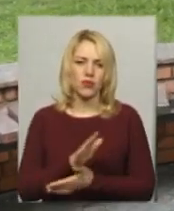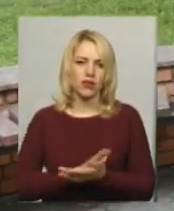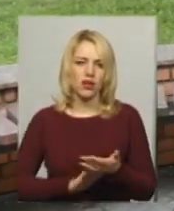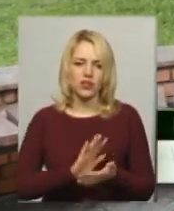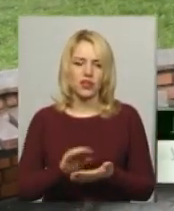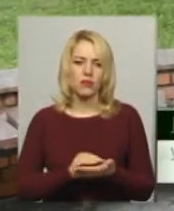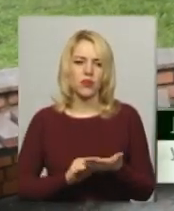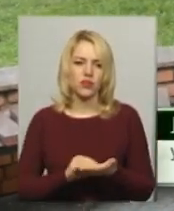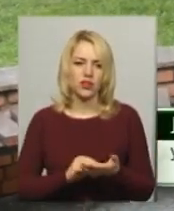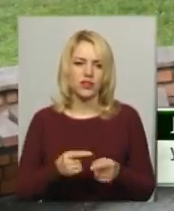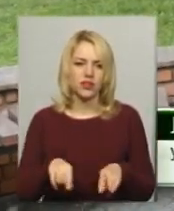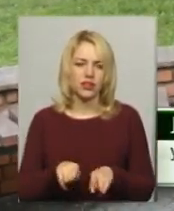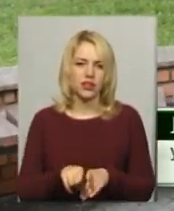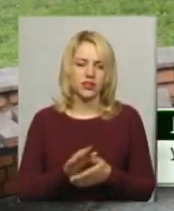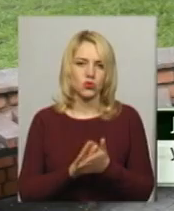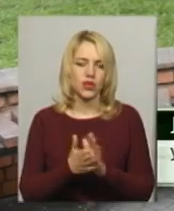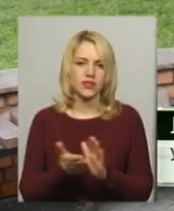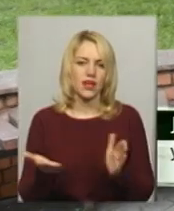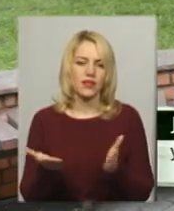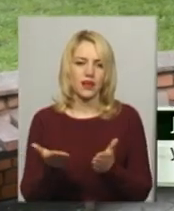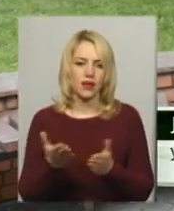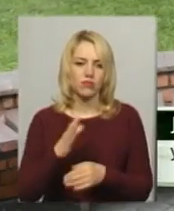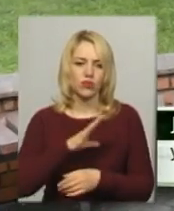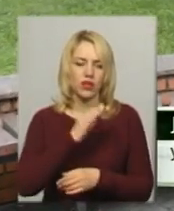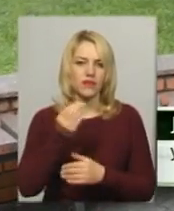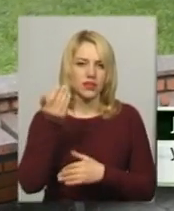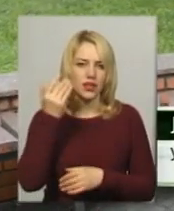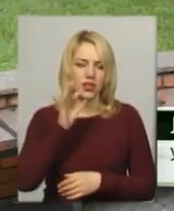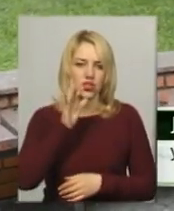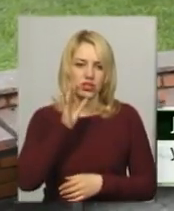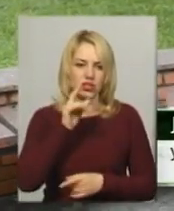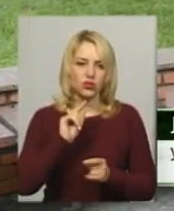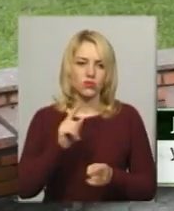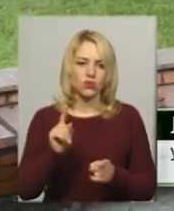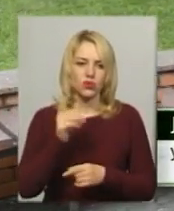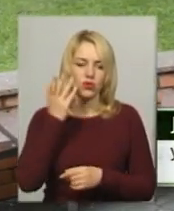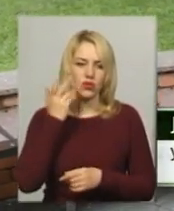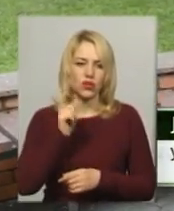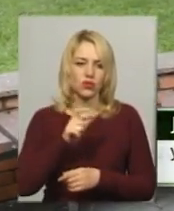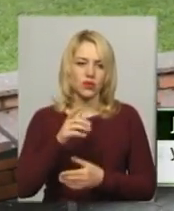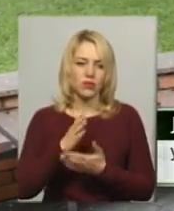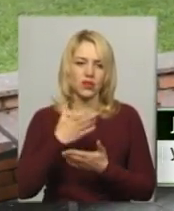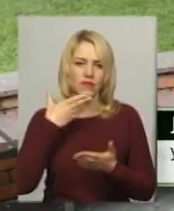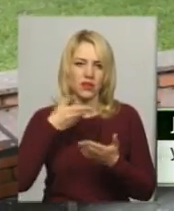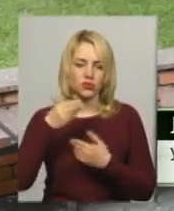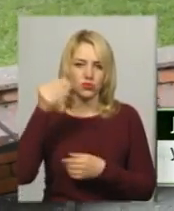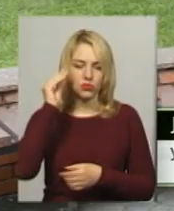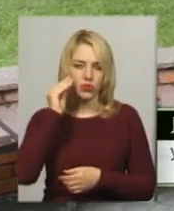не повторилася от така ситуація, яка була в ті часи, тому що коли люди мали власну думку,